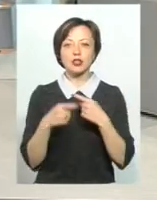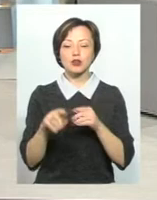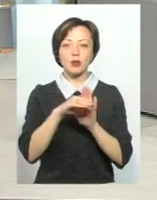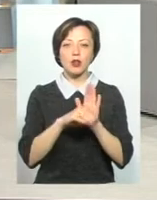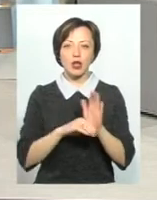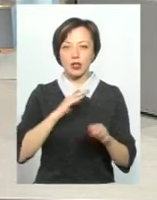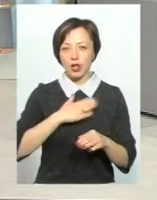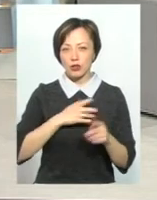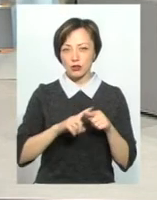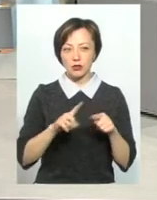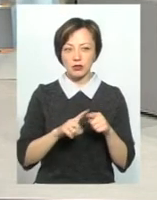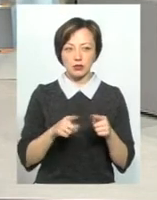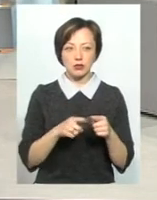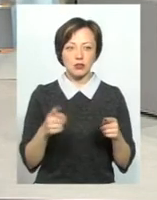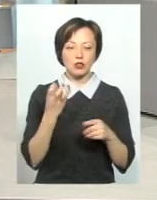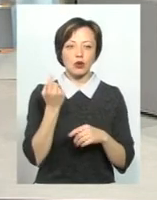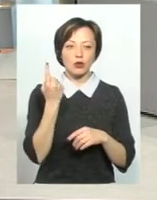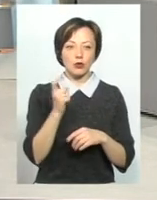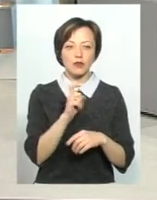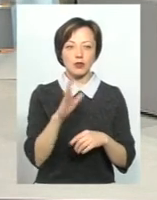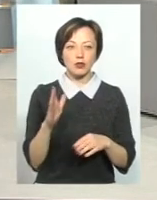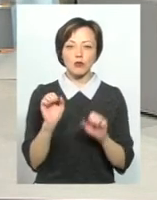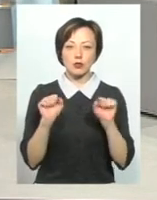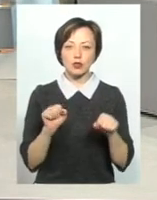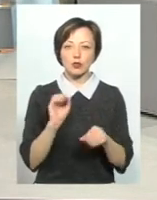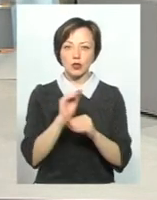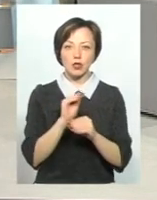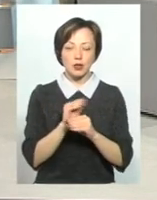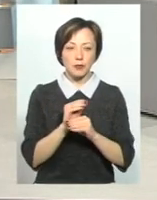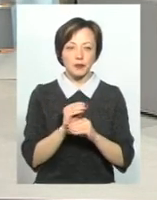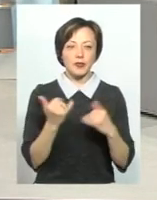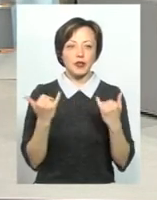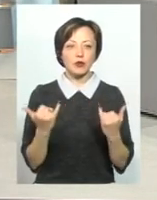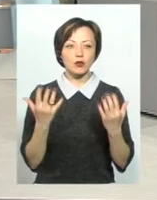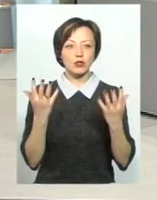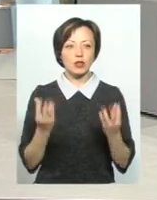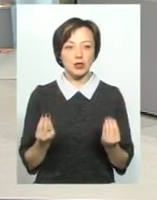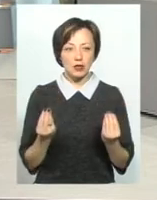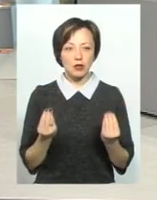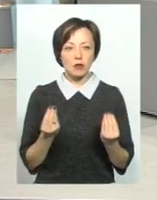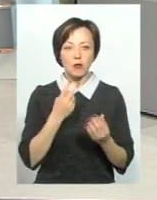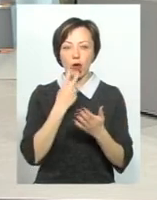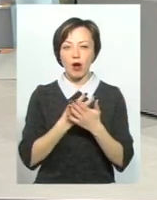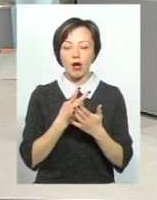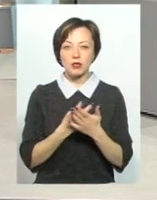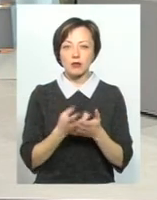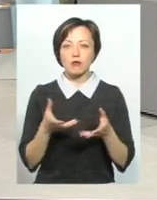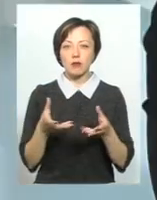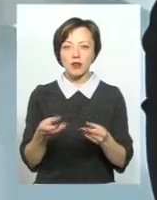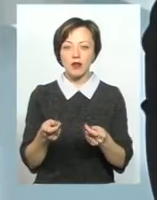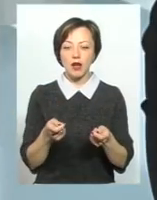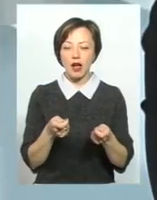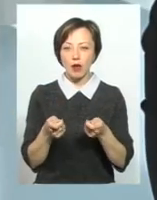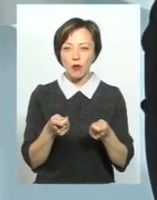Передачі, а наша вже добігає. Ще одну стрілиночку, якщо можна. На сьогоднішній день показано, що під впливом регуляторів